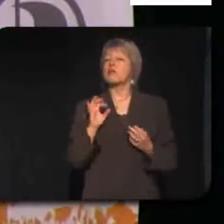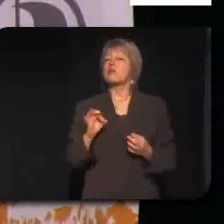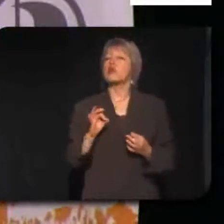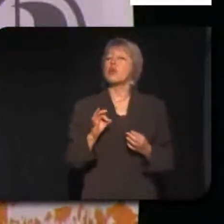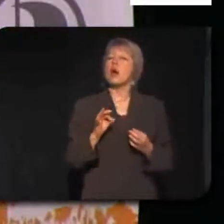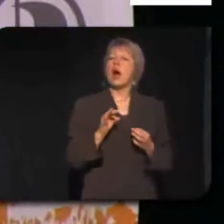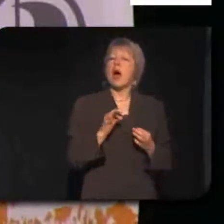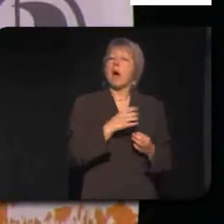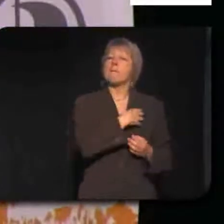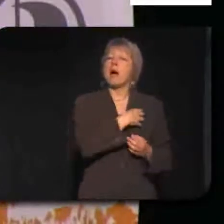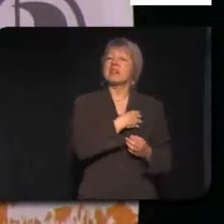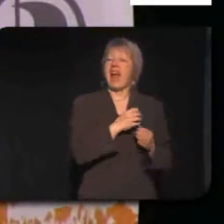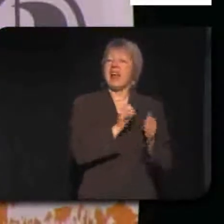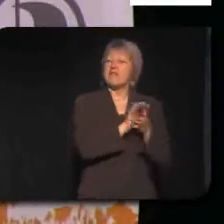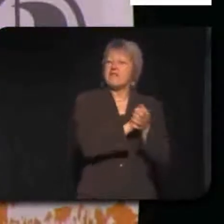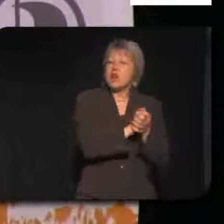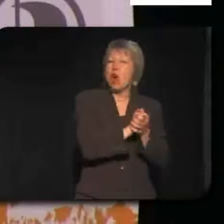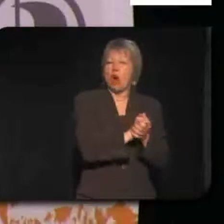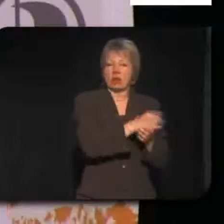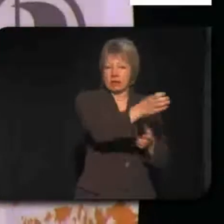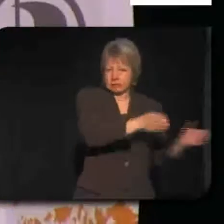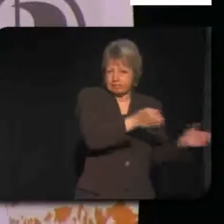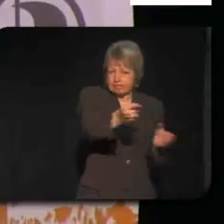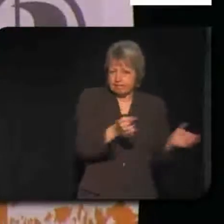eigenen Mysterium zu beschäftigen